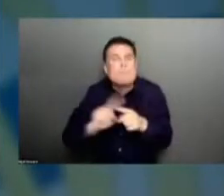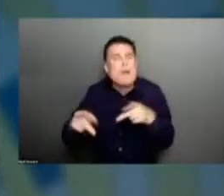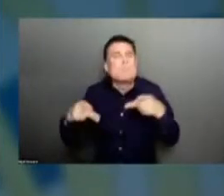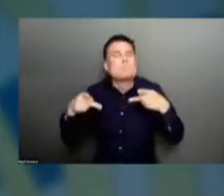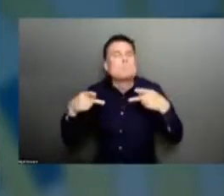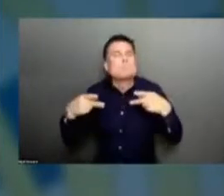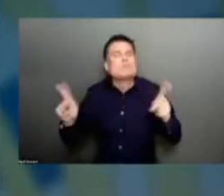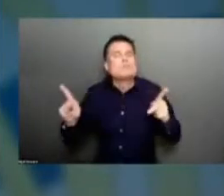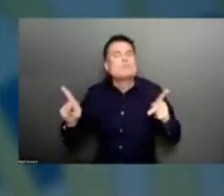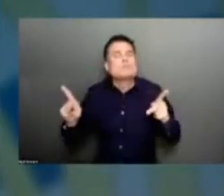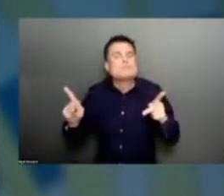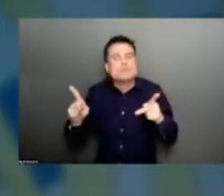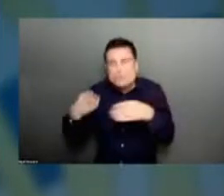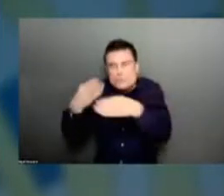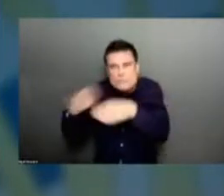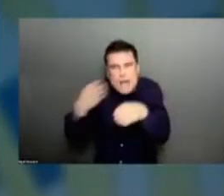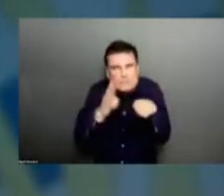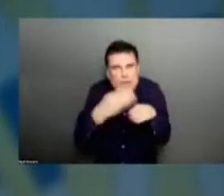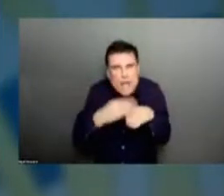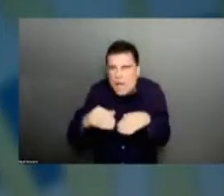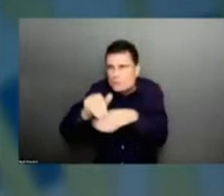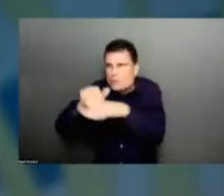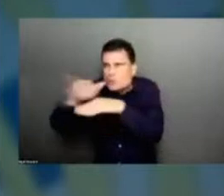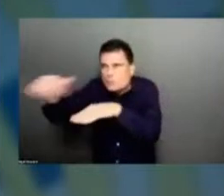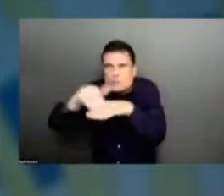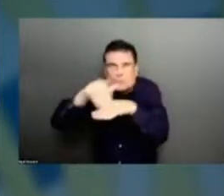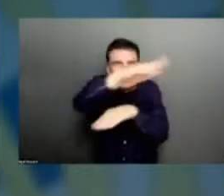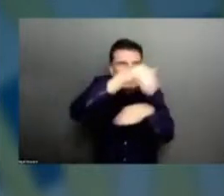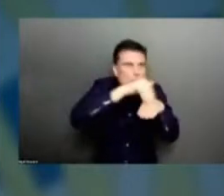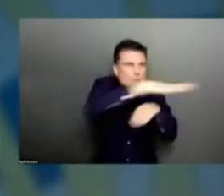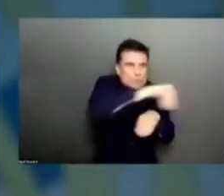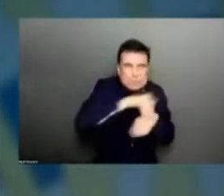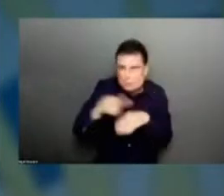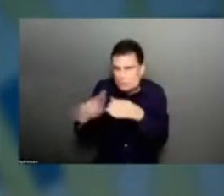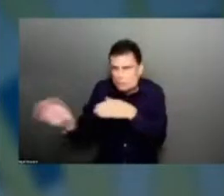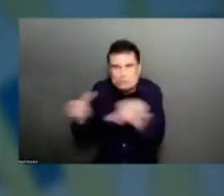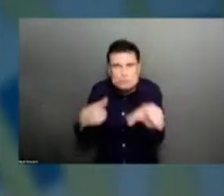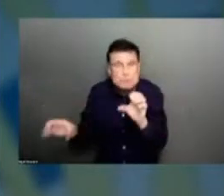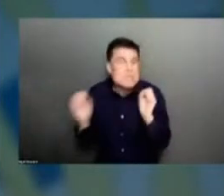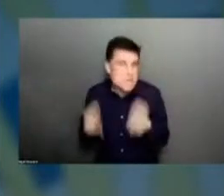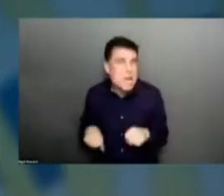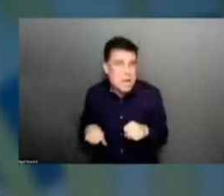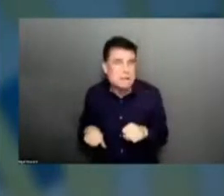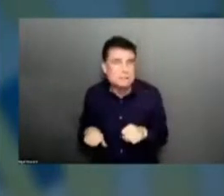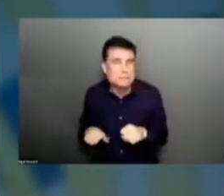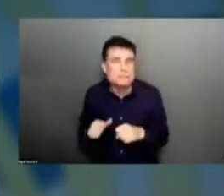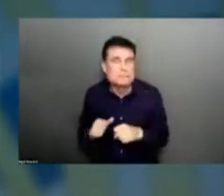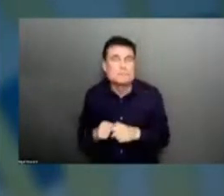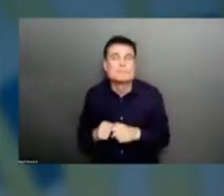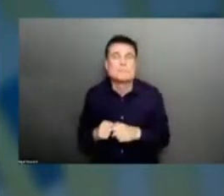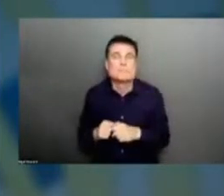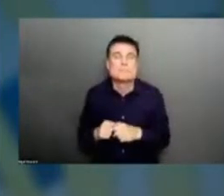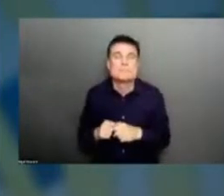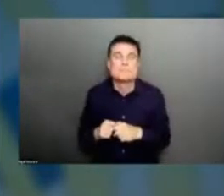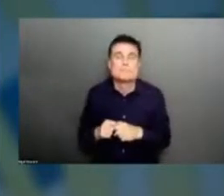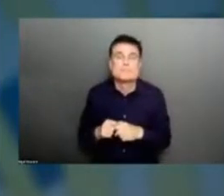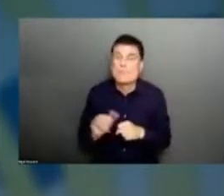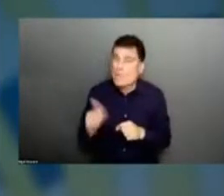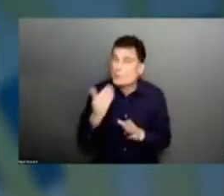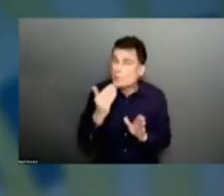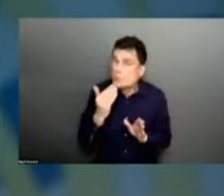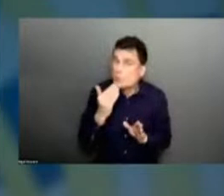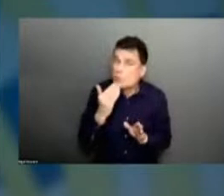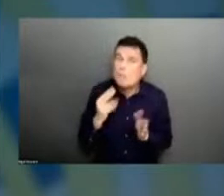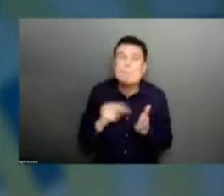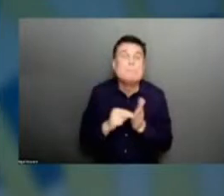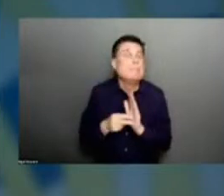communities 是分到 around the 100个了， province. 因为 So 那 that 个辉 means 瑞 呢 we 才 can start to 一盘 address 就 some 一 of 盘 the 啊190 urgent 几个 needs 就 that we 190 have 个啊，不 to 能分 protect 再分 people 了。那 in 么 some 现 of